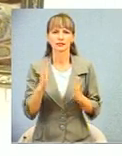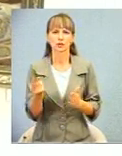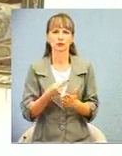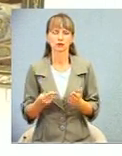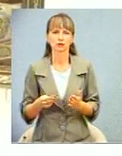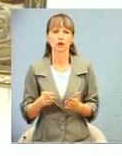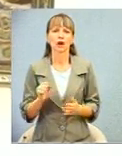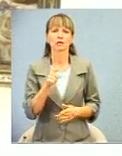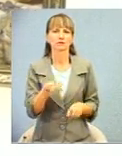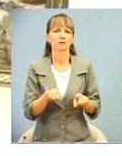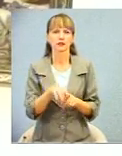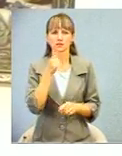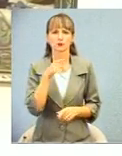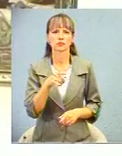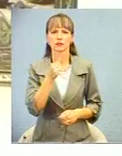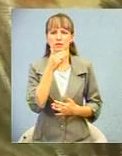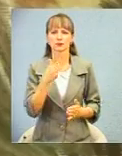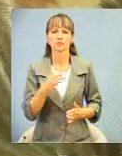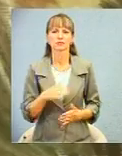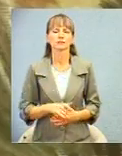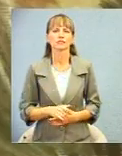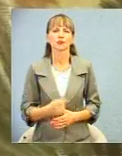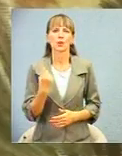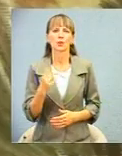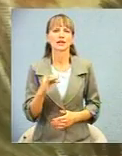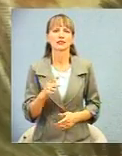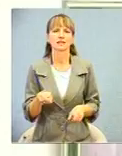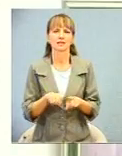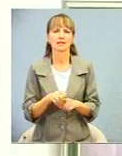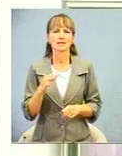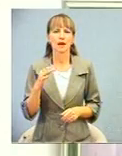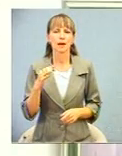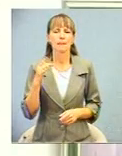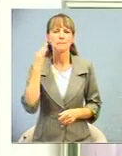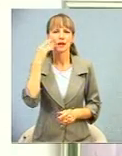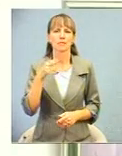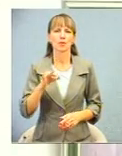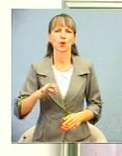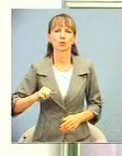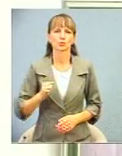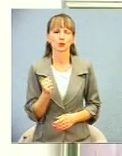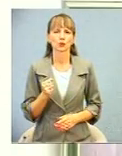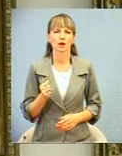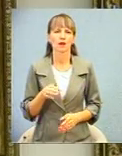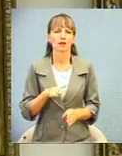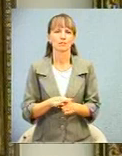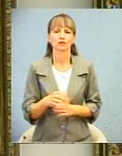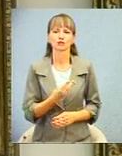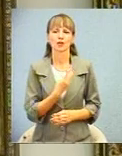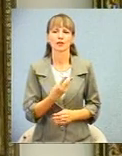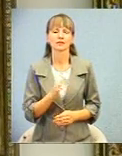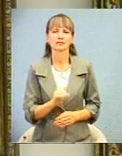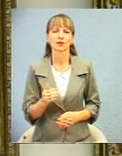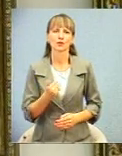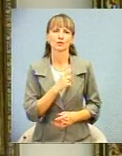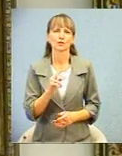говорит: а ты так не сможешь. Слабо, ти аурічас. Одна з таких мрій про друга ілюструє нездійсненне бажання дитинства. Художниці кортіло, аби